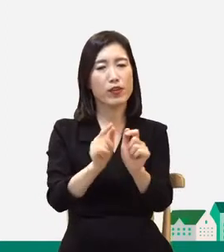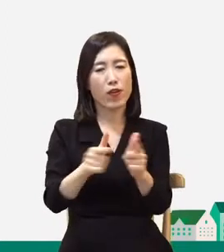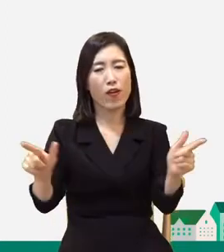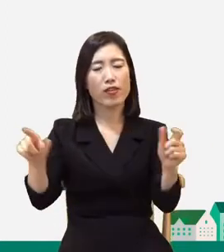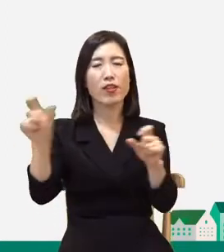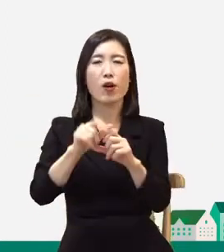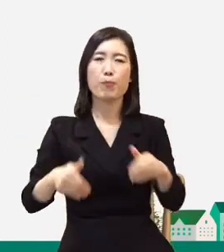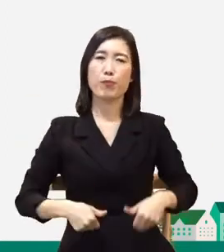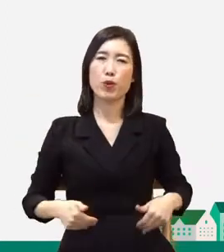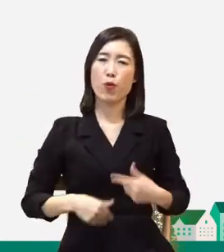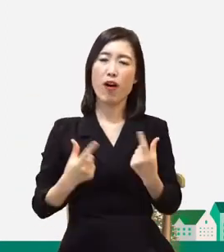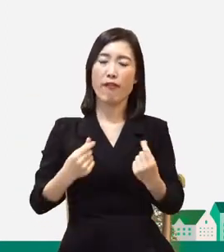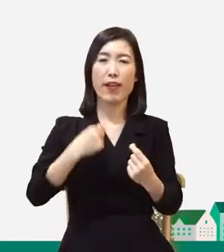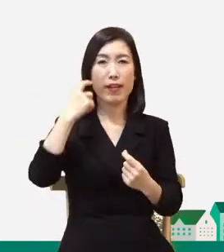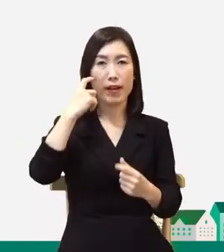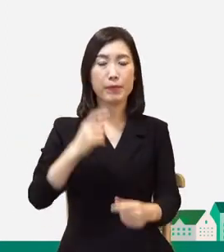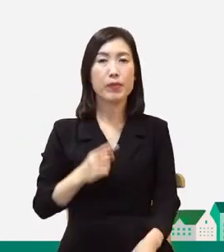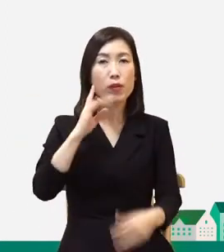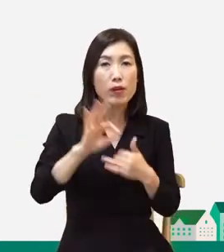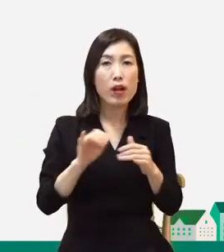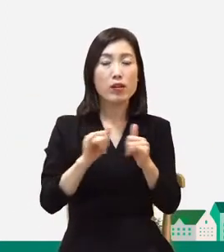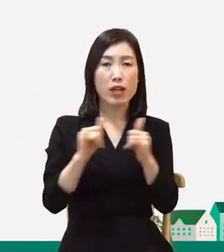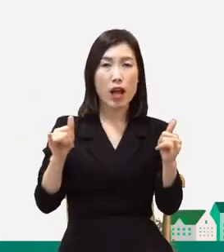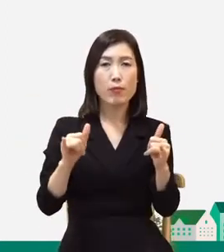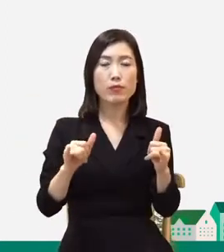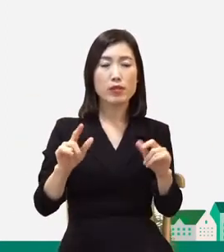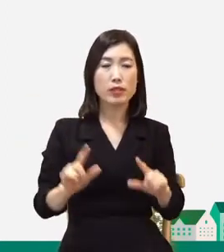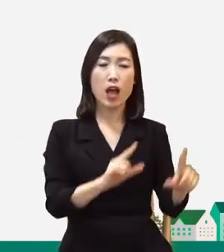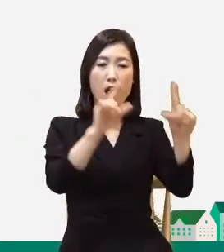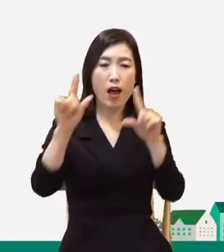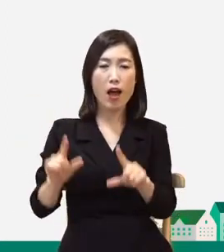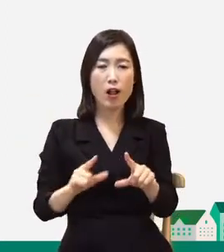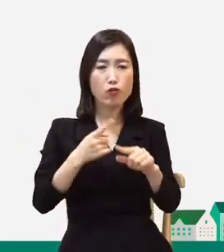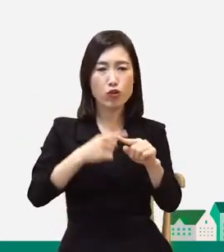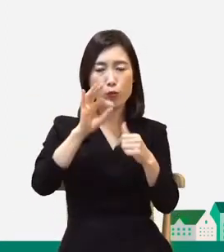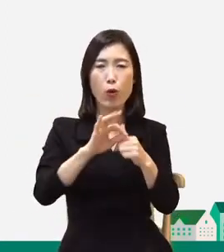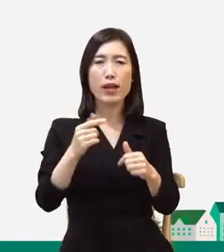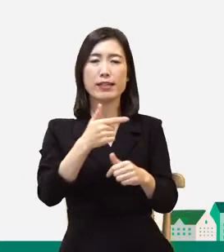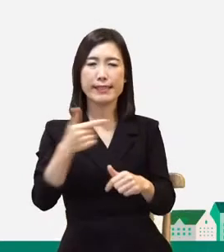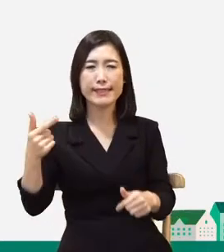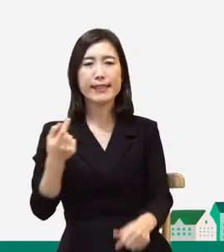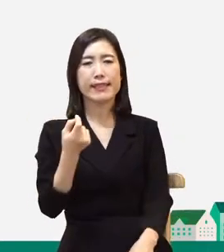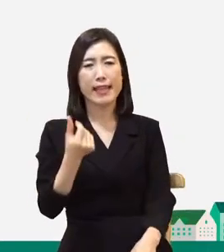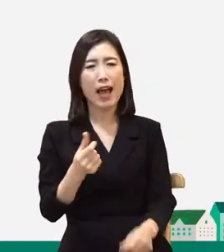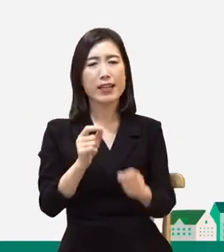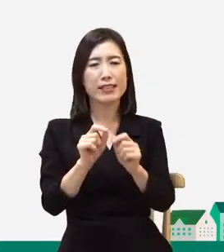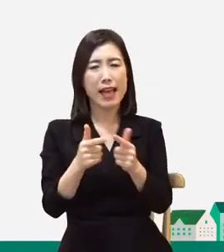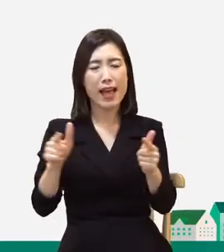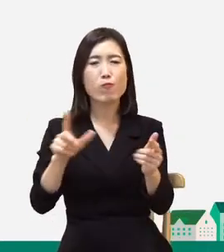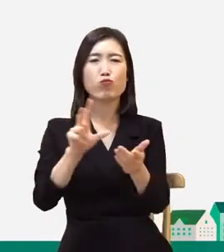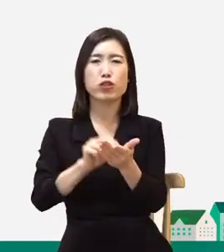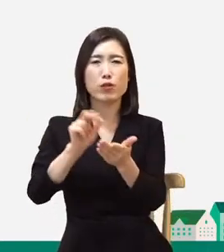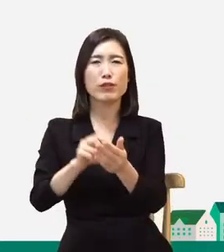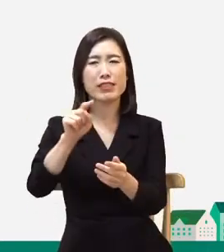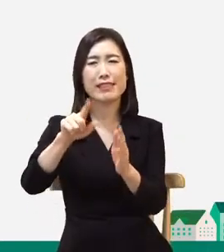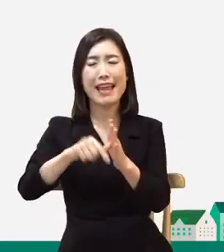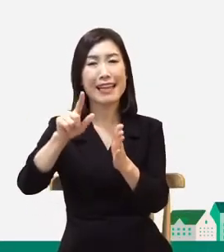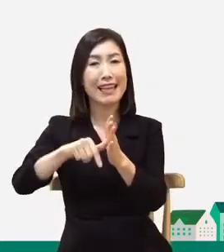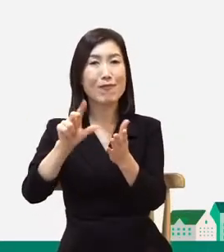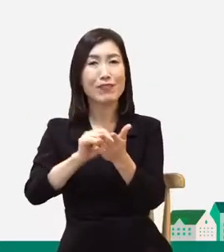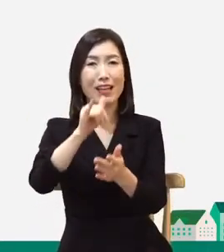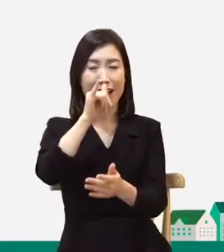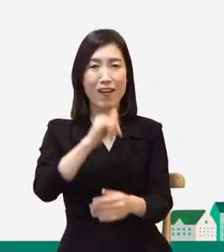해봤습니다. 삶은 계속 크고 작은 문제의 연속인 것 같아요. 어떤 안정기에 접어들었다고, 안정적인